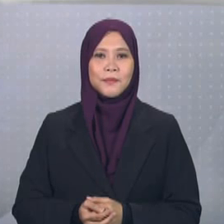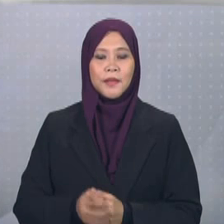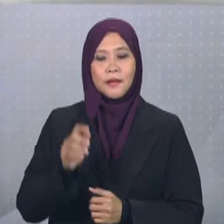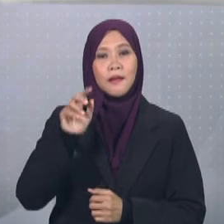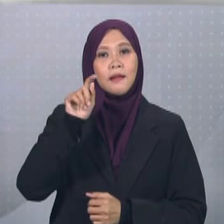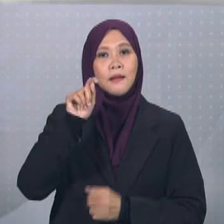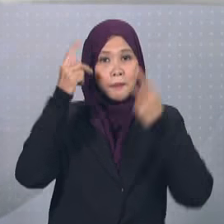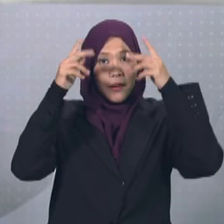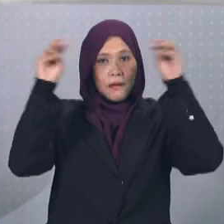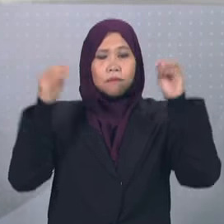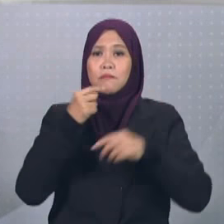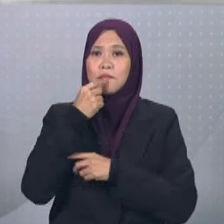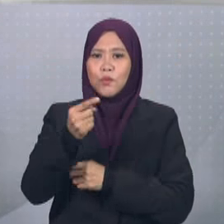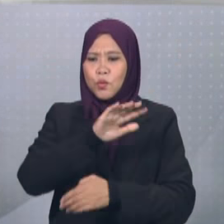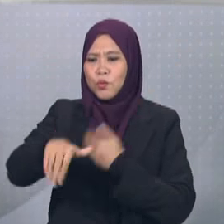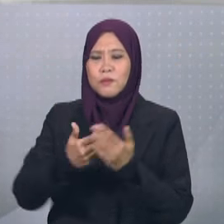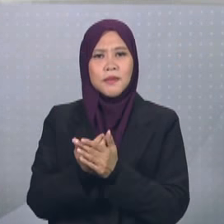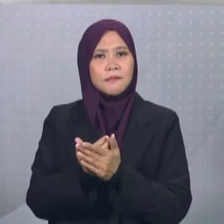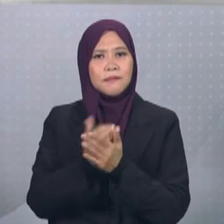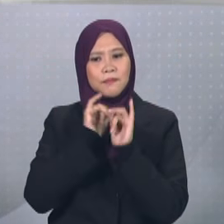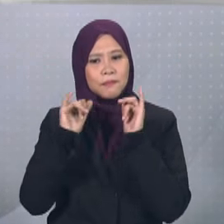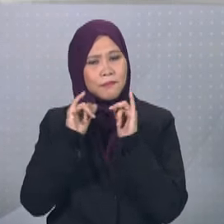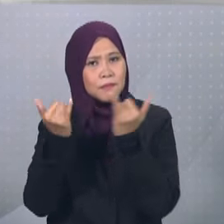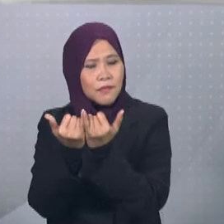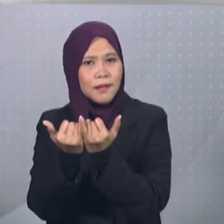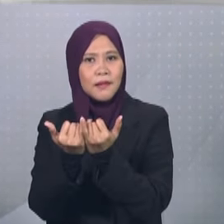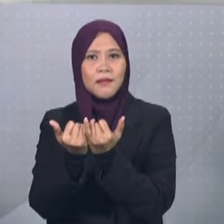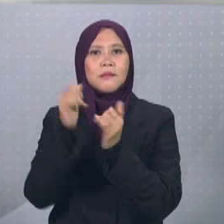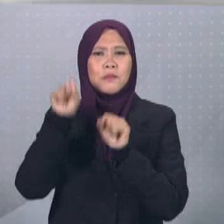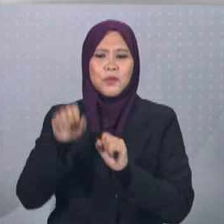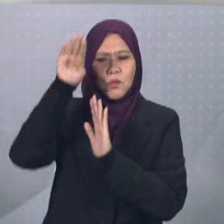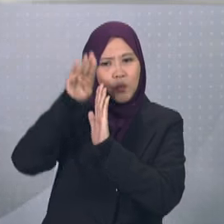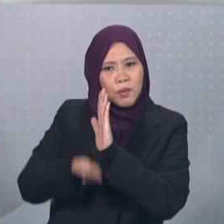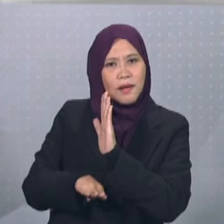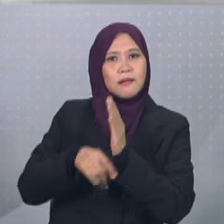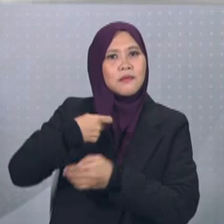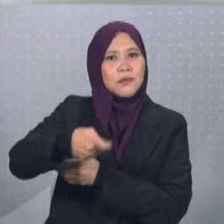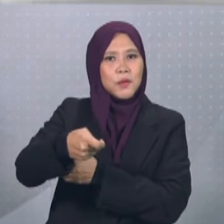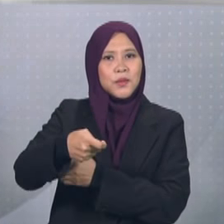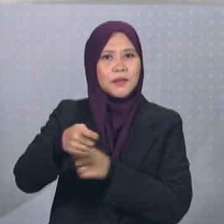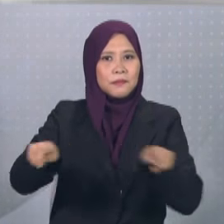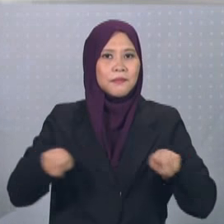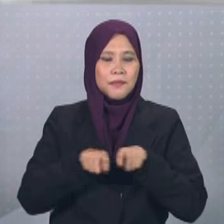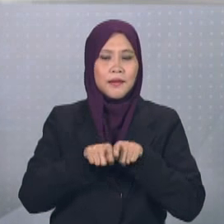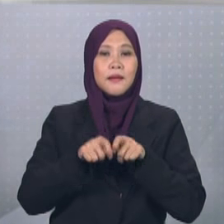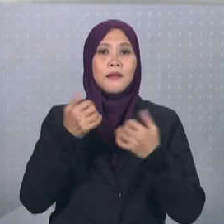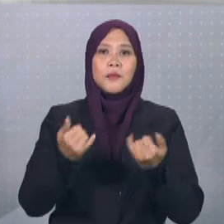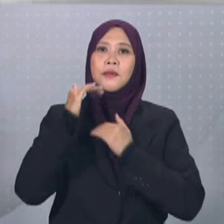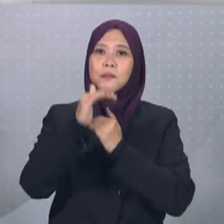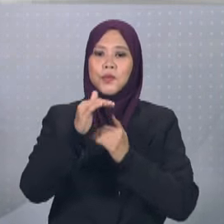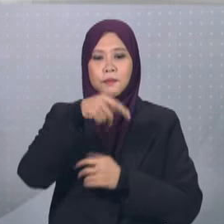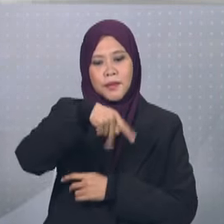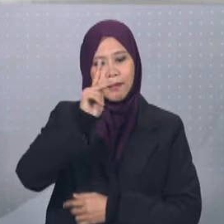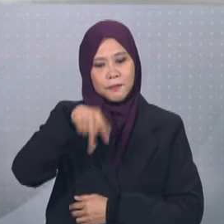Tan Sri Muhyiddin turut menggesa pemilik premis swasta untuk mengurangkan kadar sewa premis. Tempohnya sekurang-kurangnya sepanjang